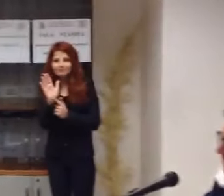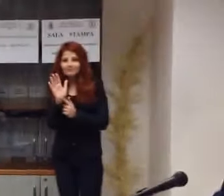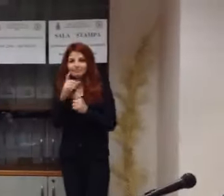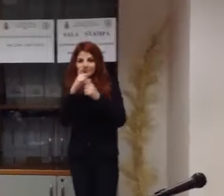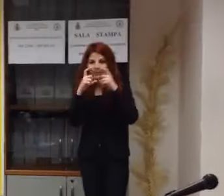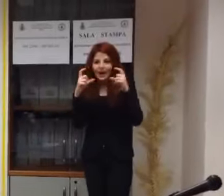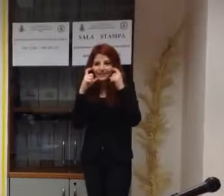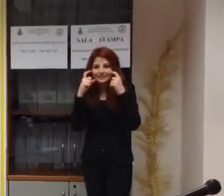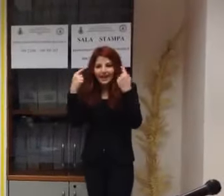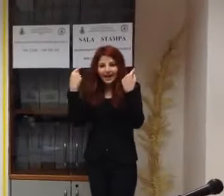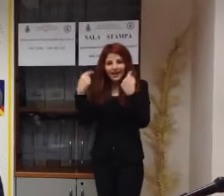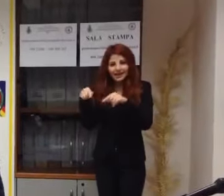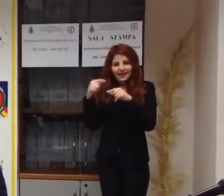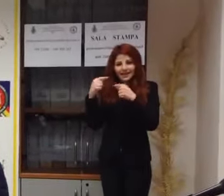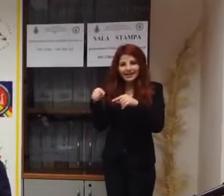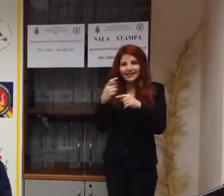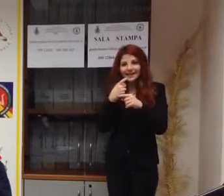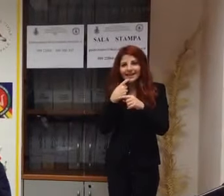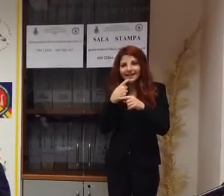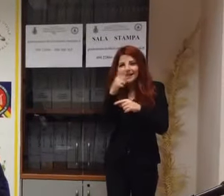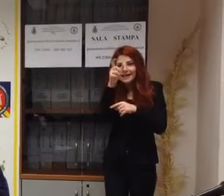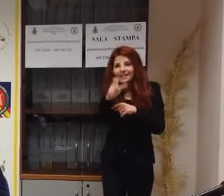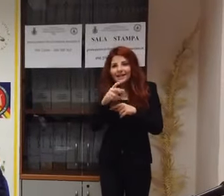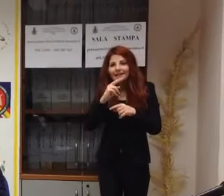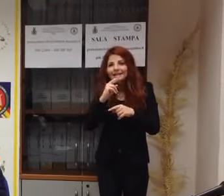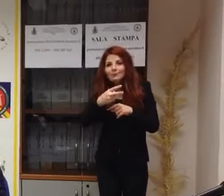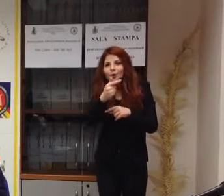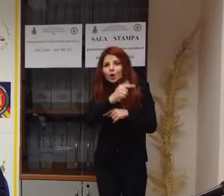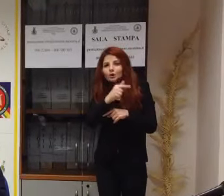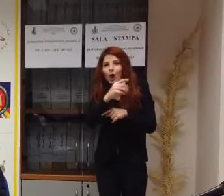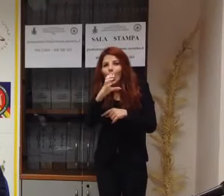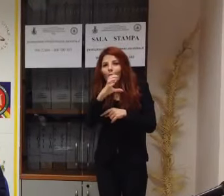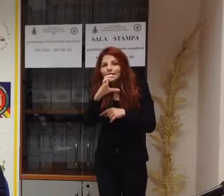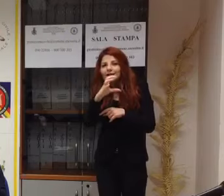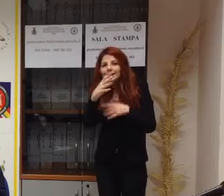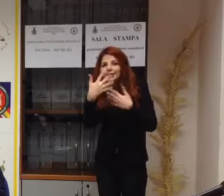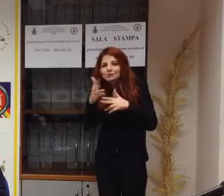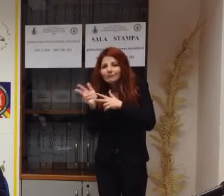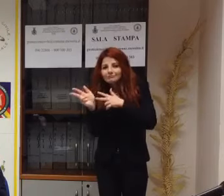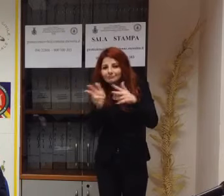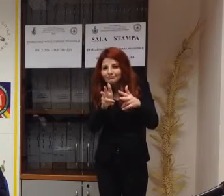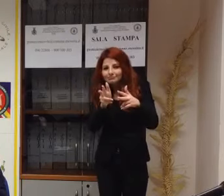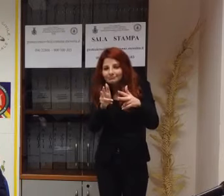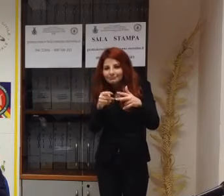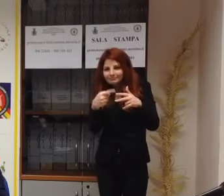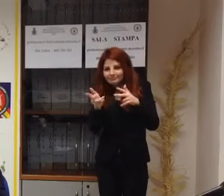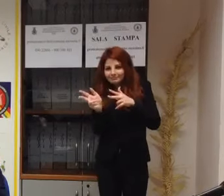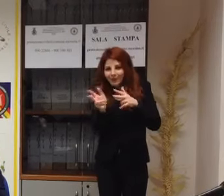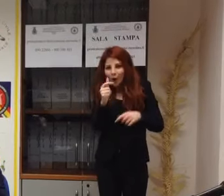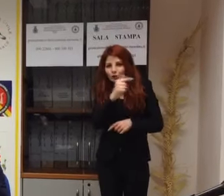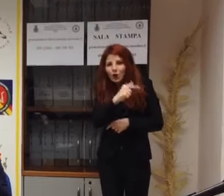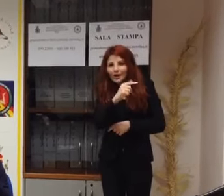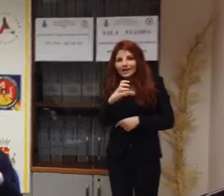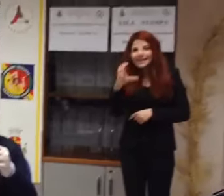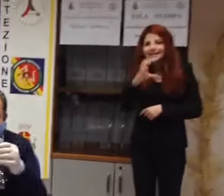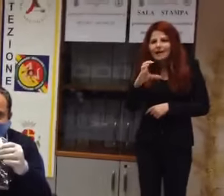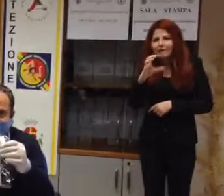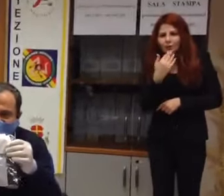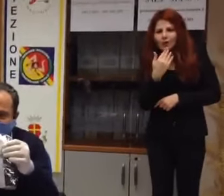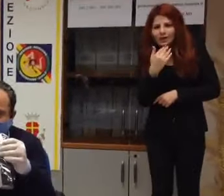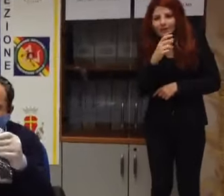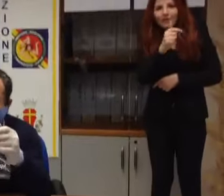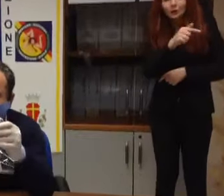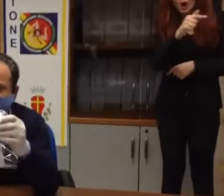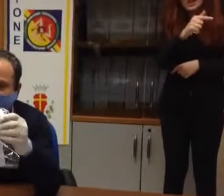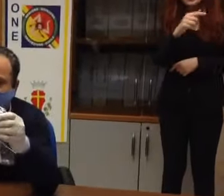Allora, questa è la mascherina esclusiva che sarà recapitata a Tony Crisafulli, mi pare?